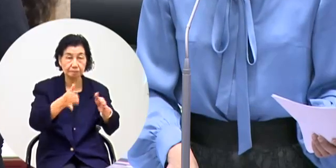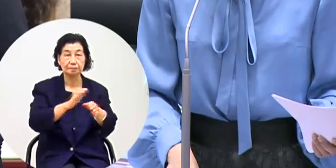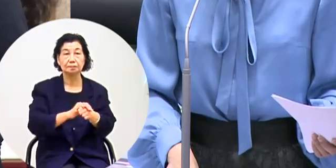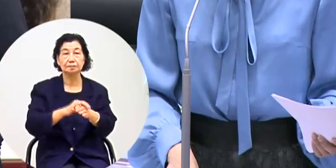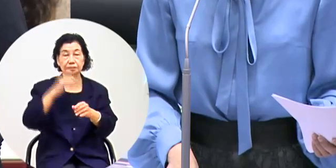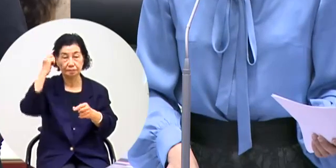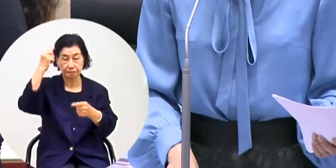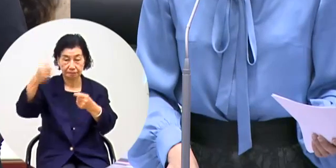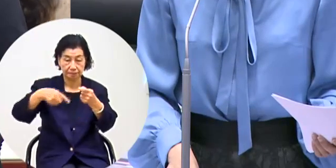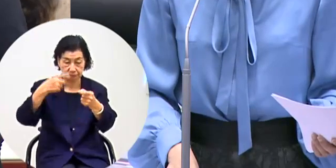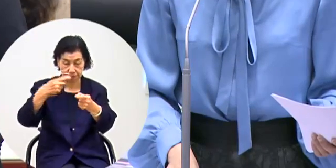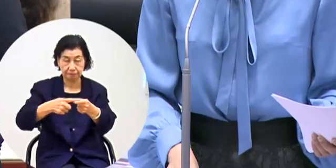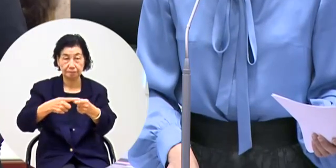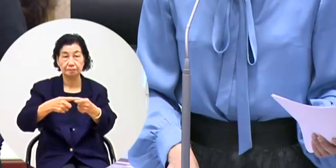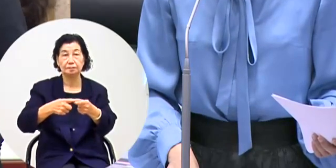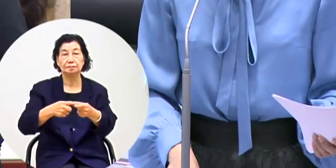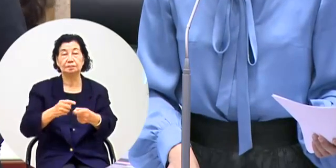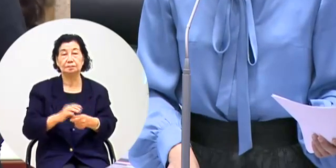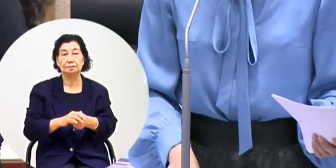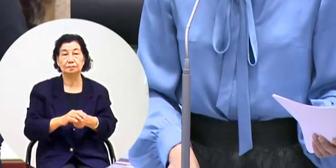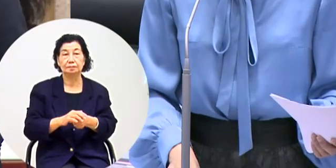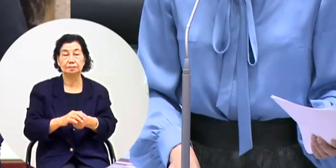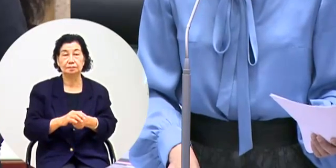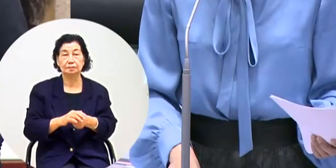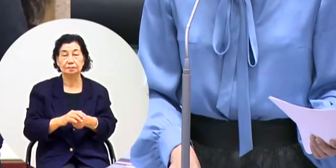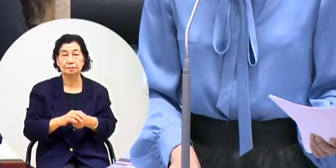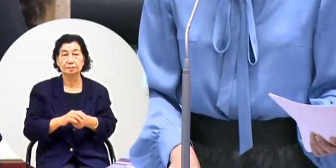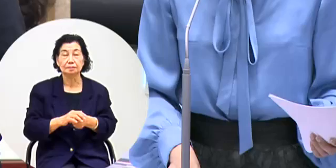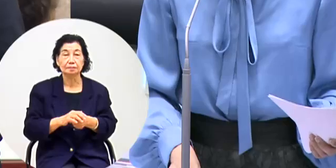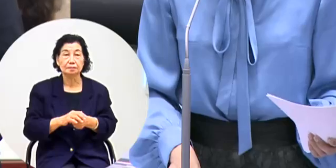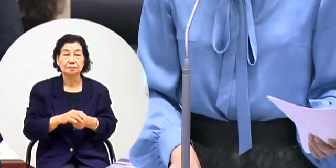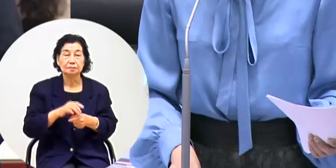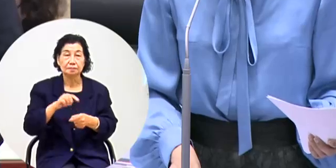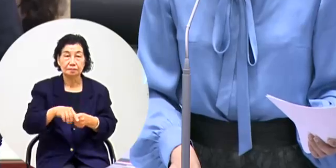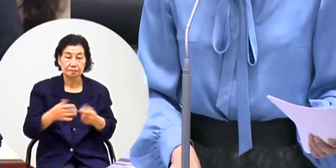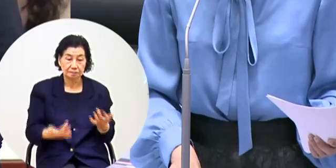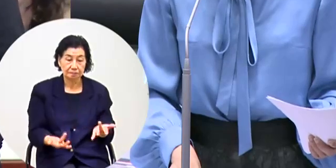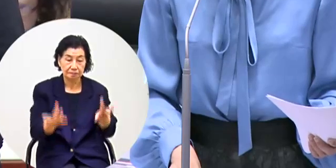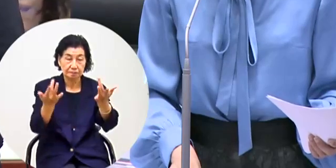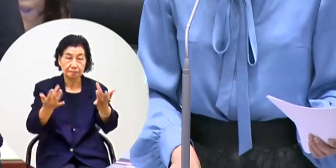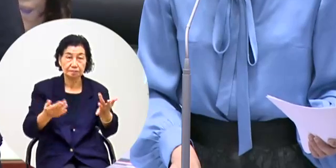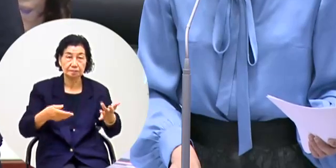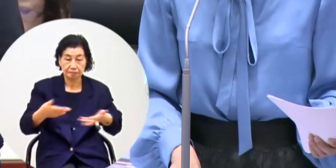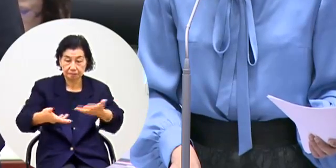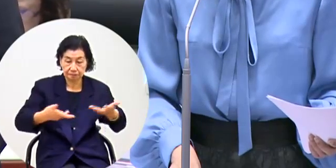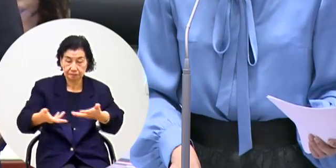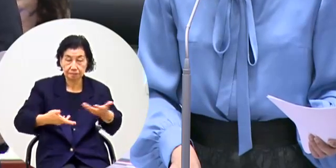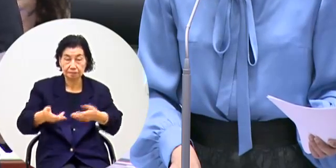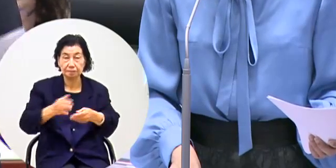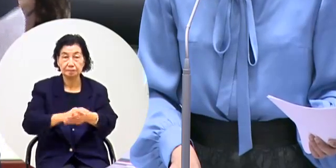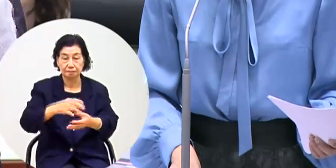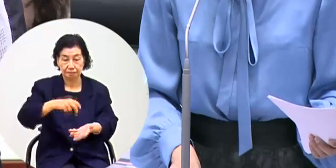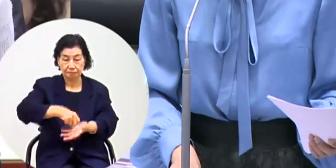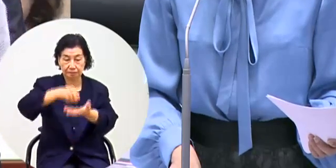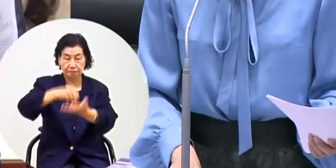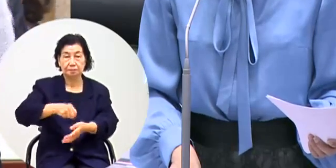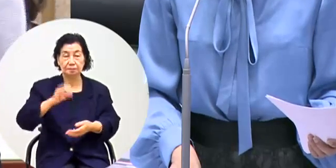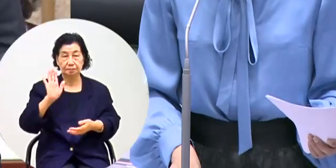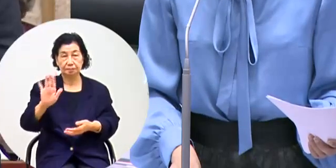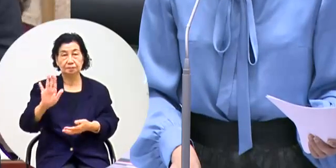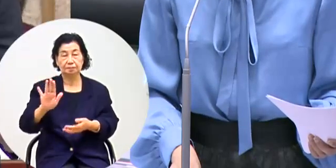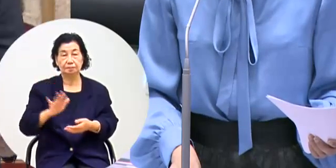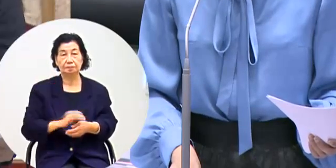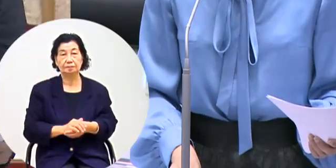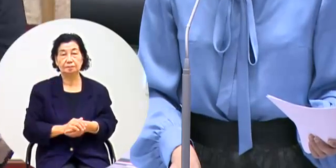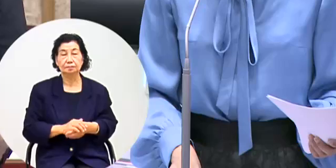向是朝明年底把这个草案提出来。 是，好。 但是同步也必须跟议员提到，就是说，因为国土计划法它是一个中央的